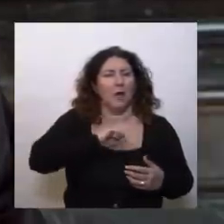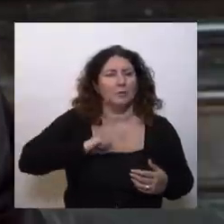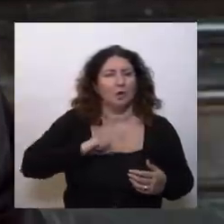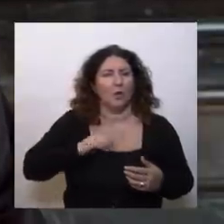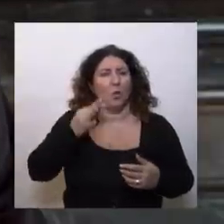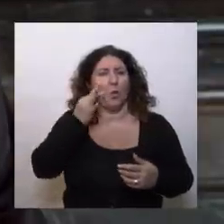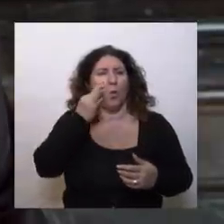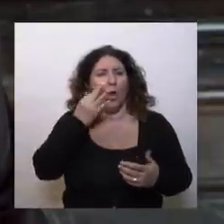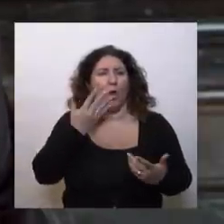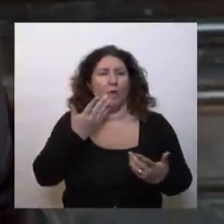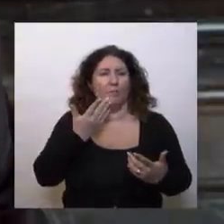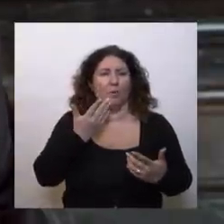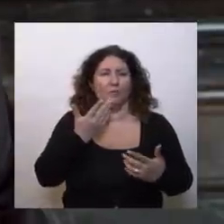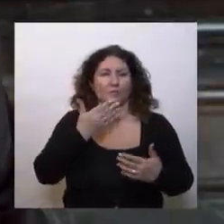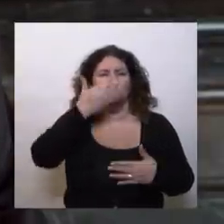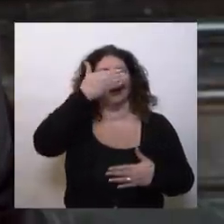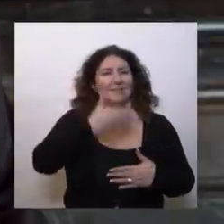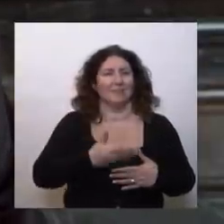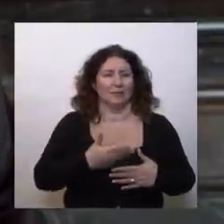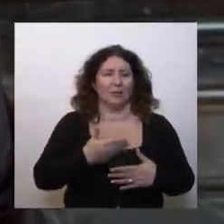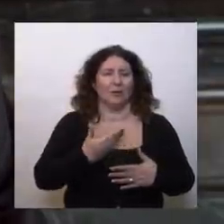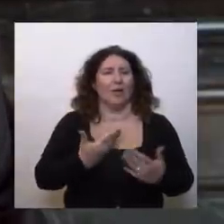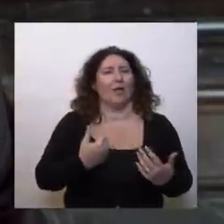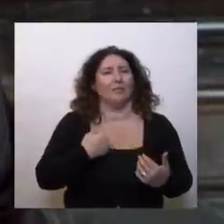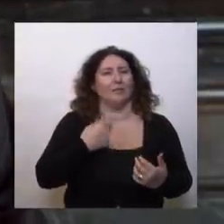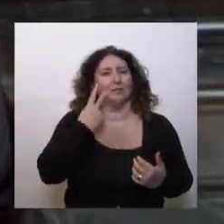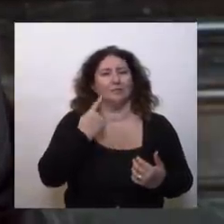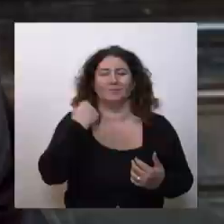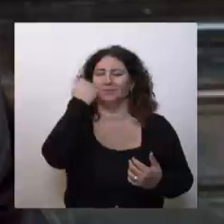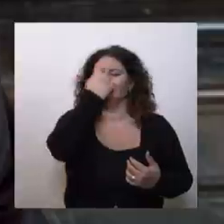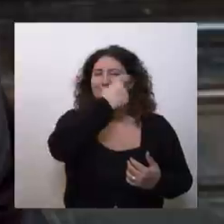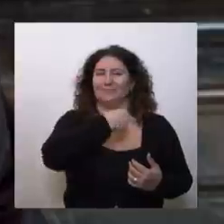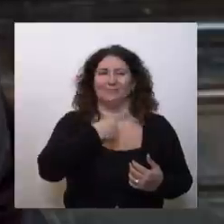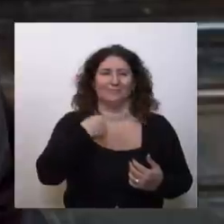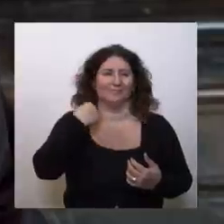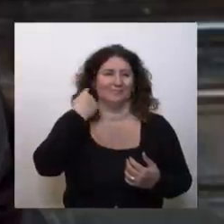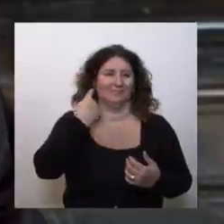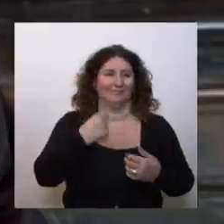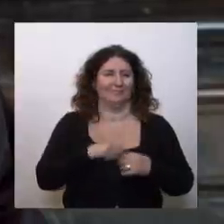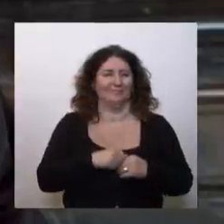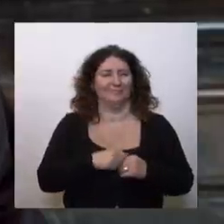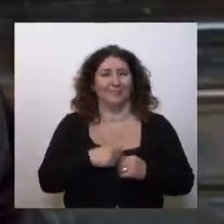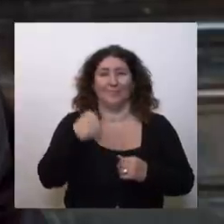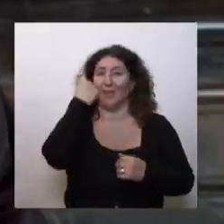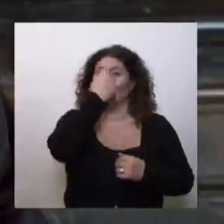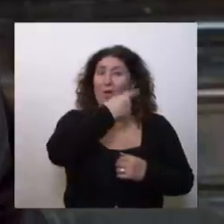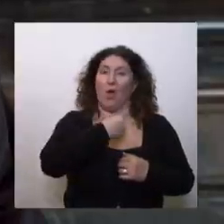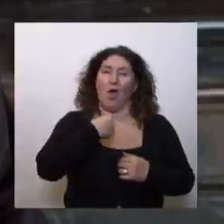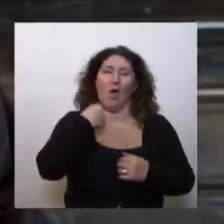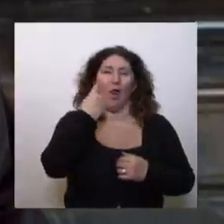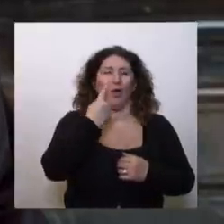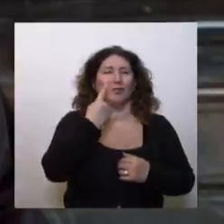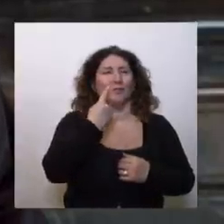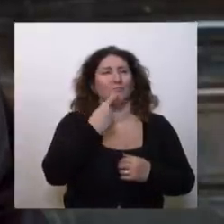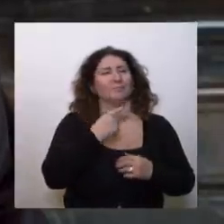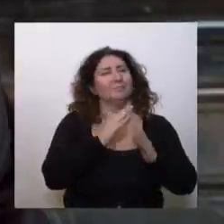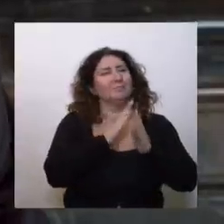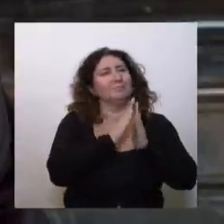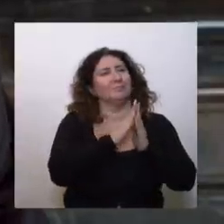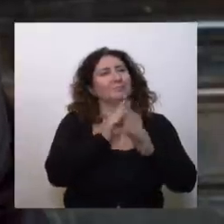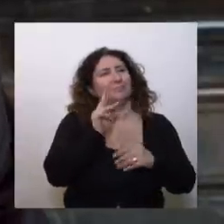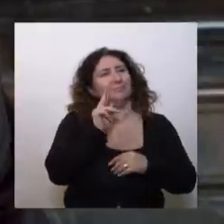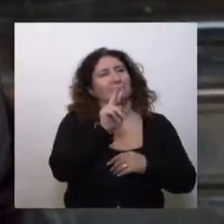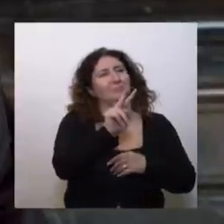al volto. Ci lasciamo ispirare nella contemplazione del volto, mistero di tutta la